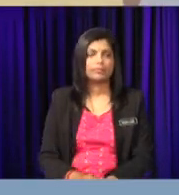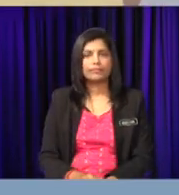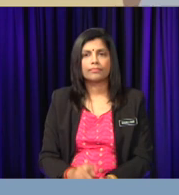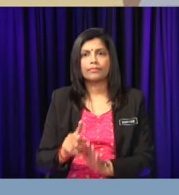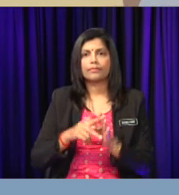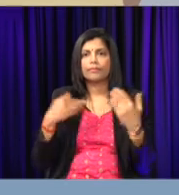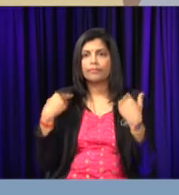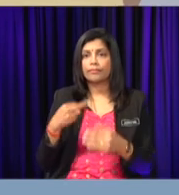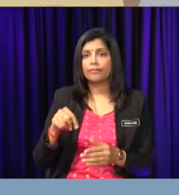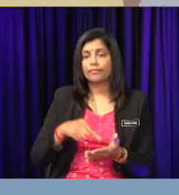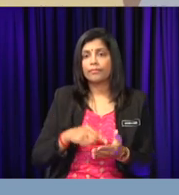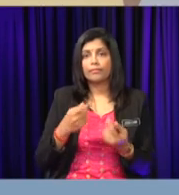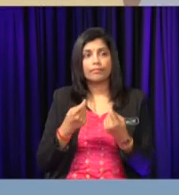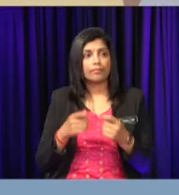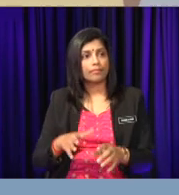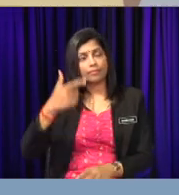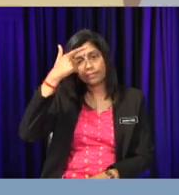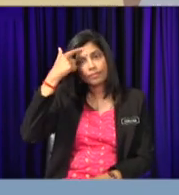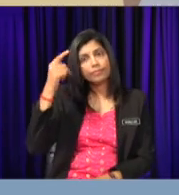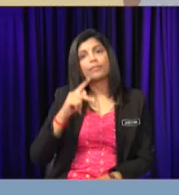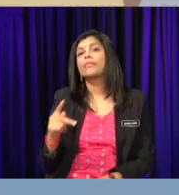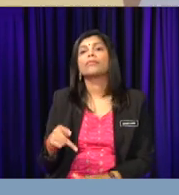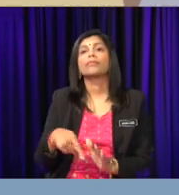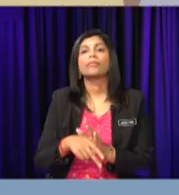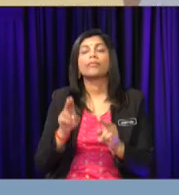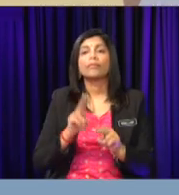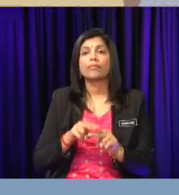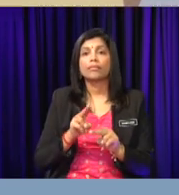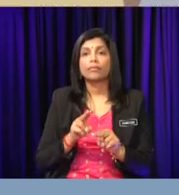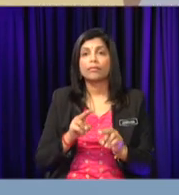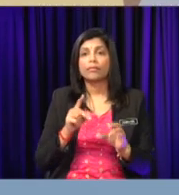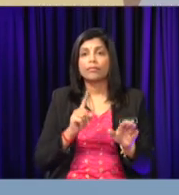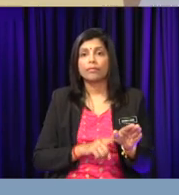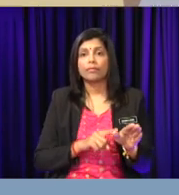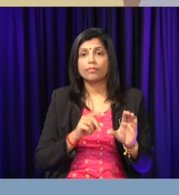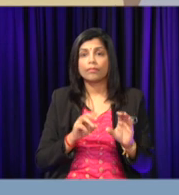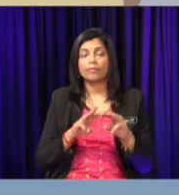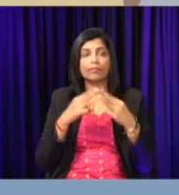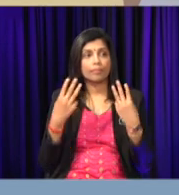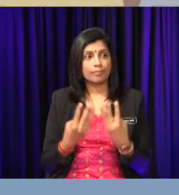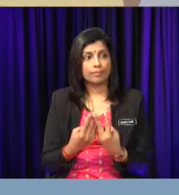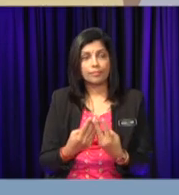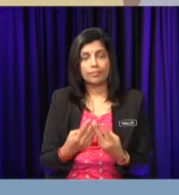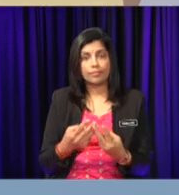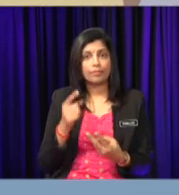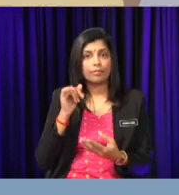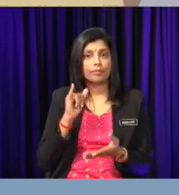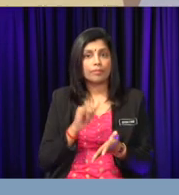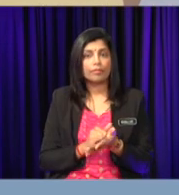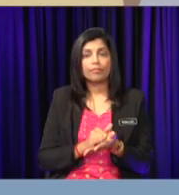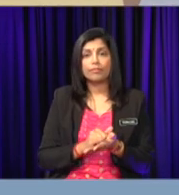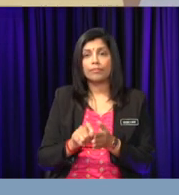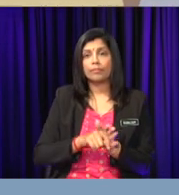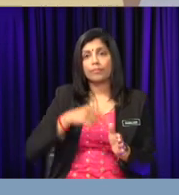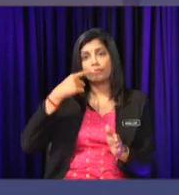dalam maksud tempo setahun tuh kita mengalami cuaca Oke panas yang melampau Oke keadaan ini telah